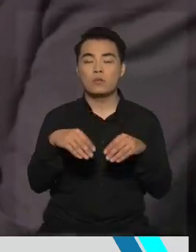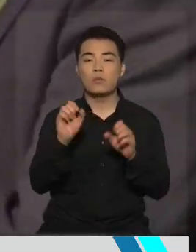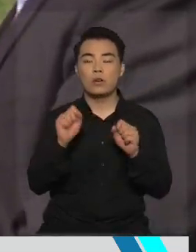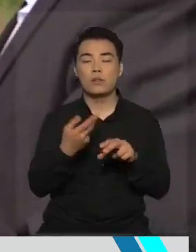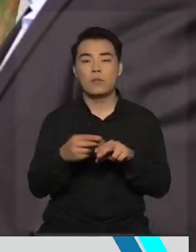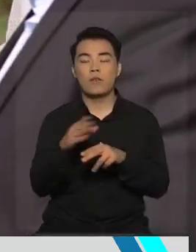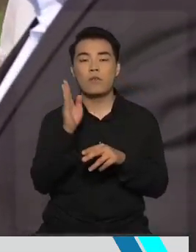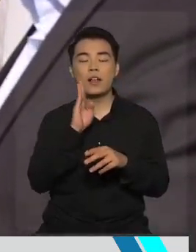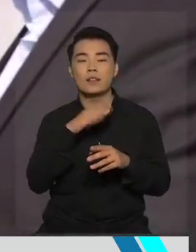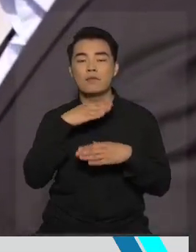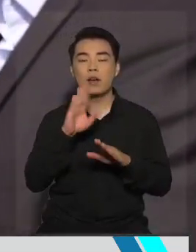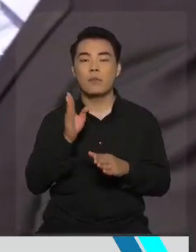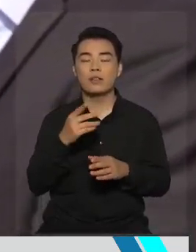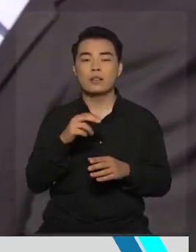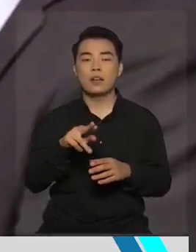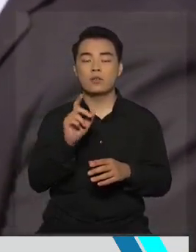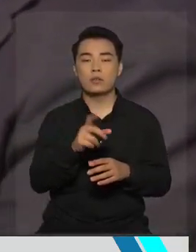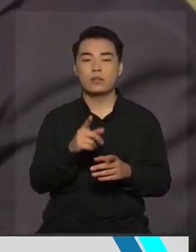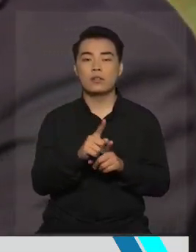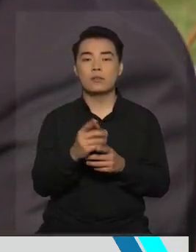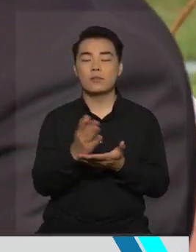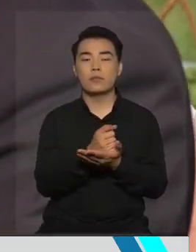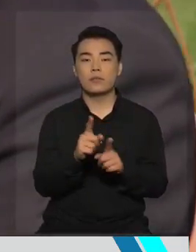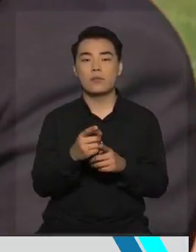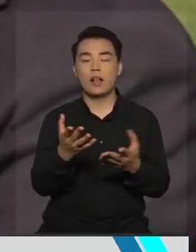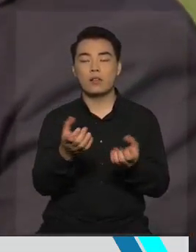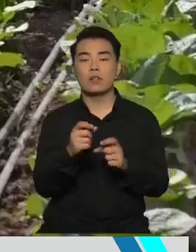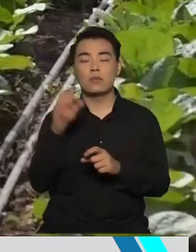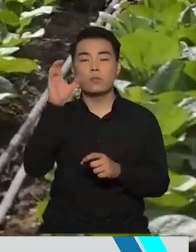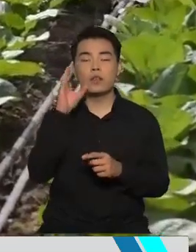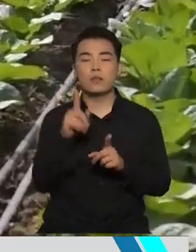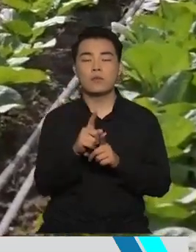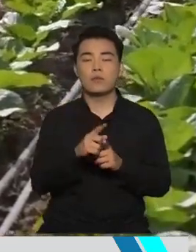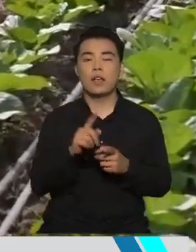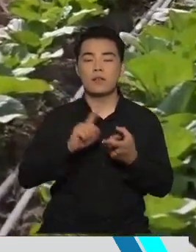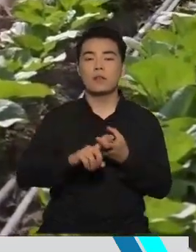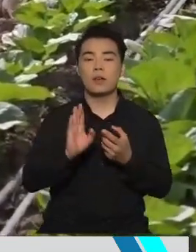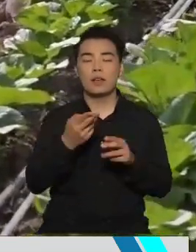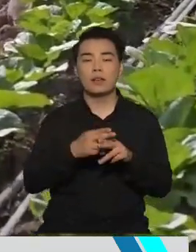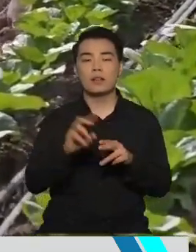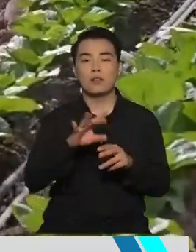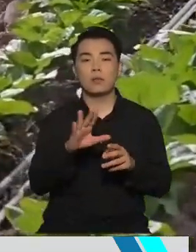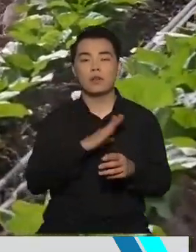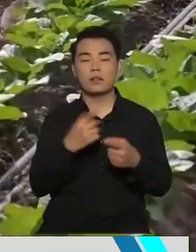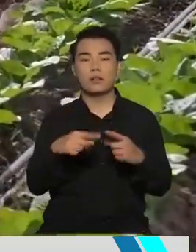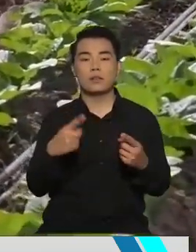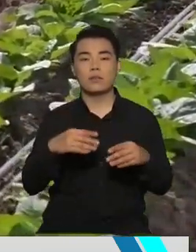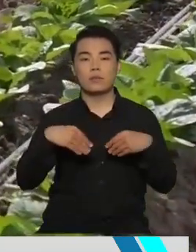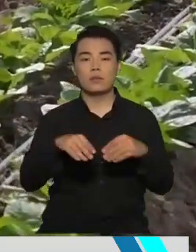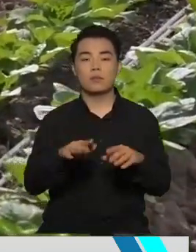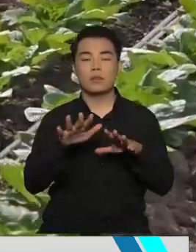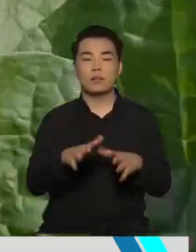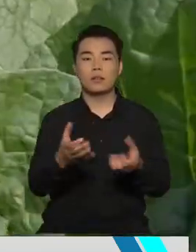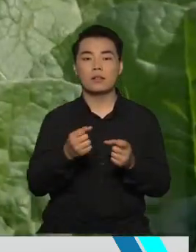недостаточно водных ресурсов. Земледельцы зависимы от воды, поступающей из Узбекистана. Напомню, в этом регионе на некоторых посевных площадях